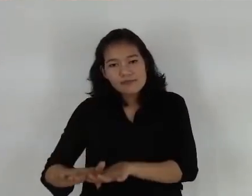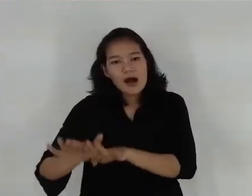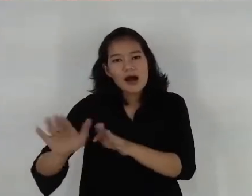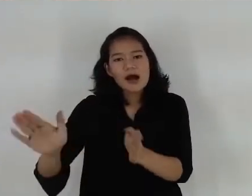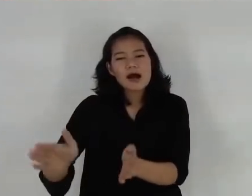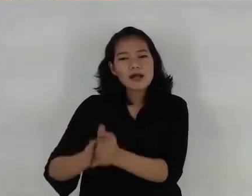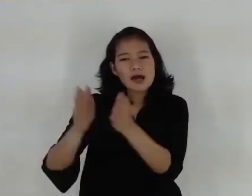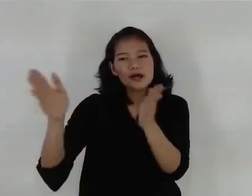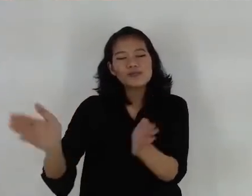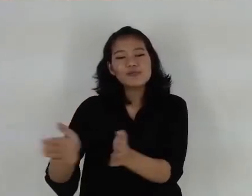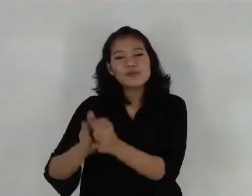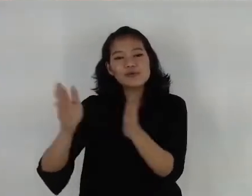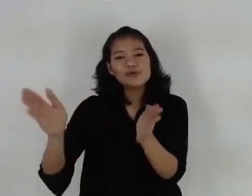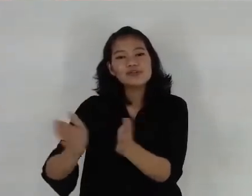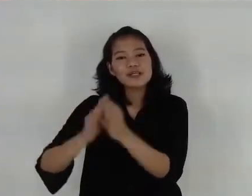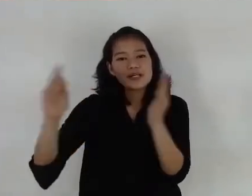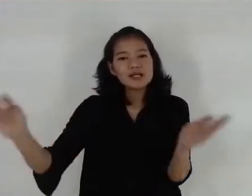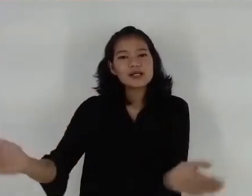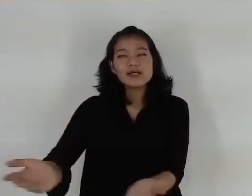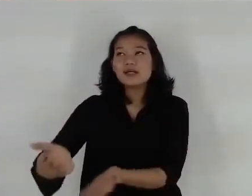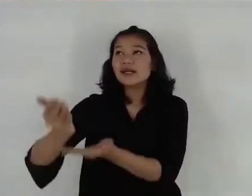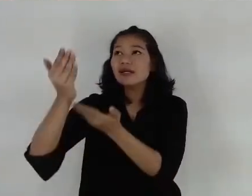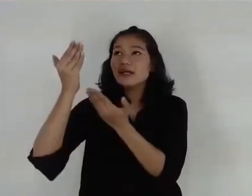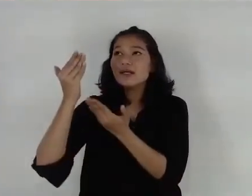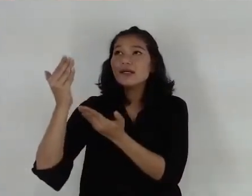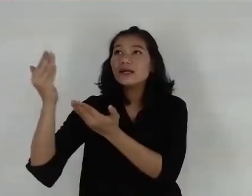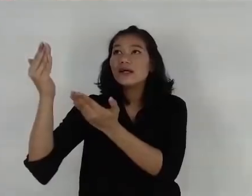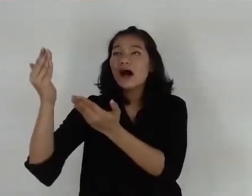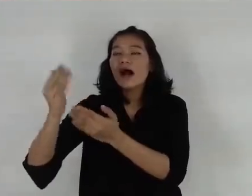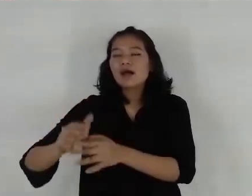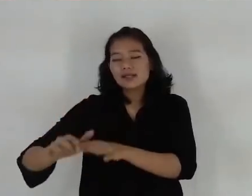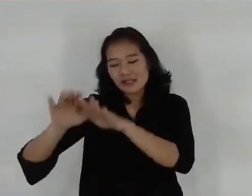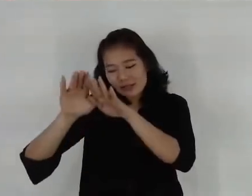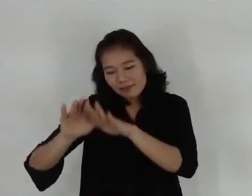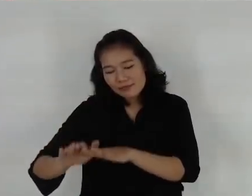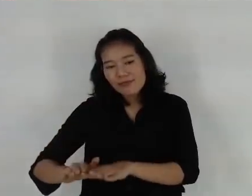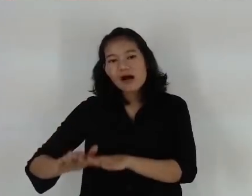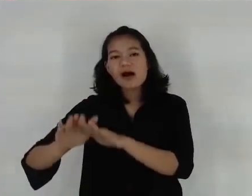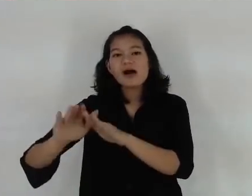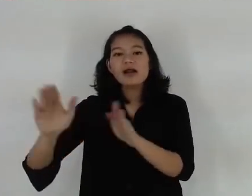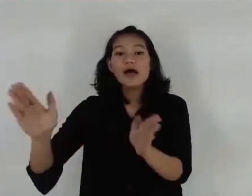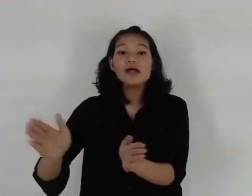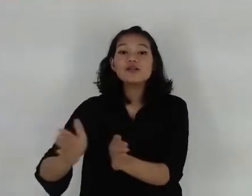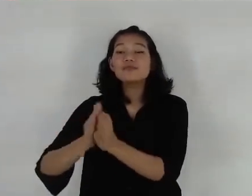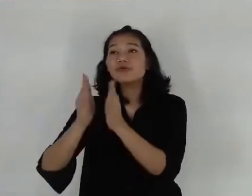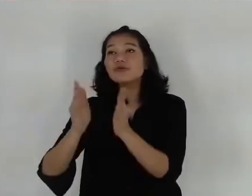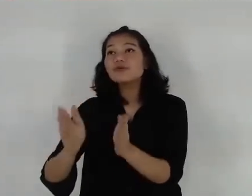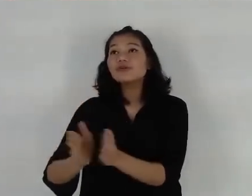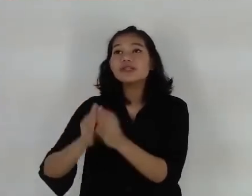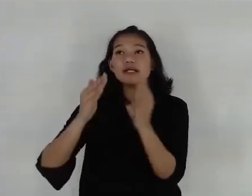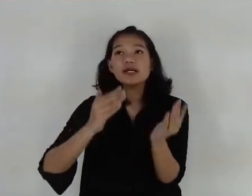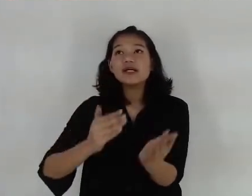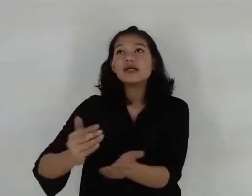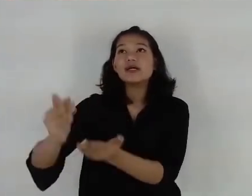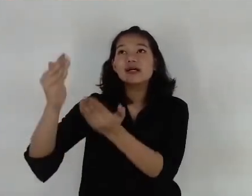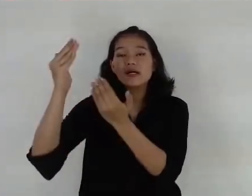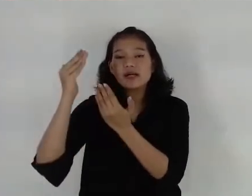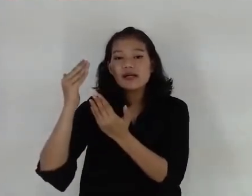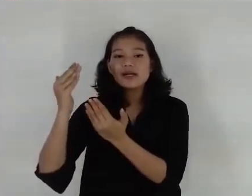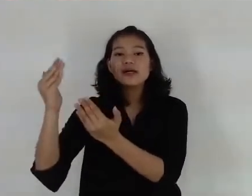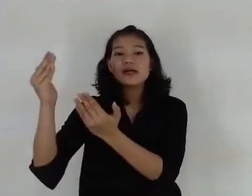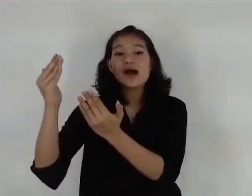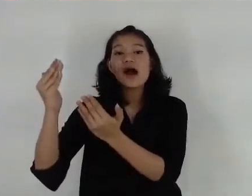zombo dan puji diri badan Puji